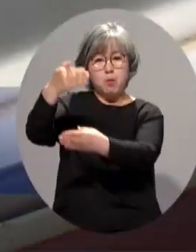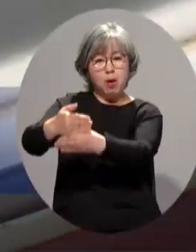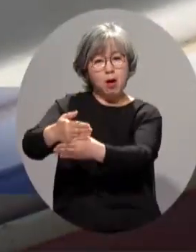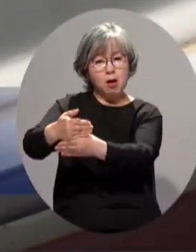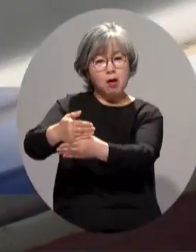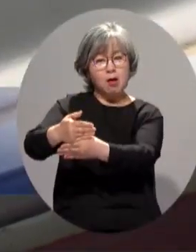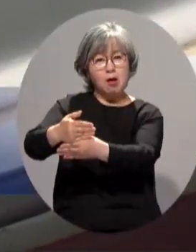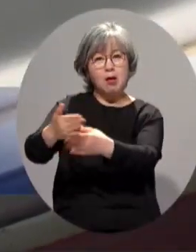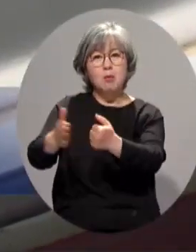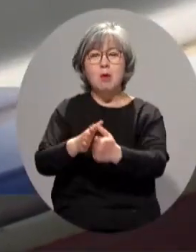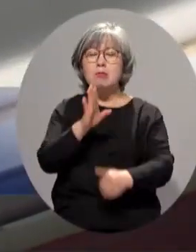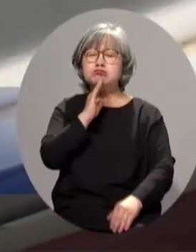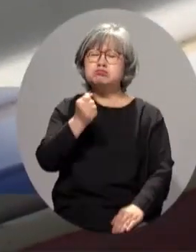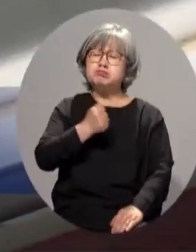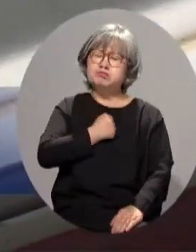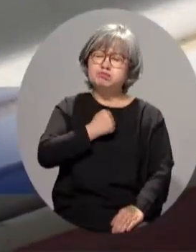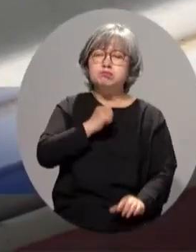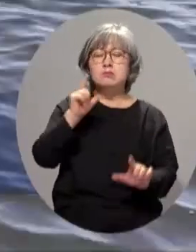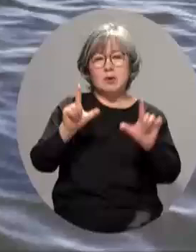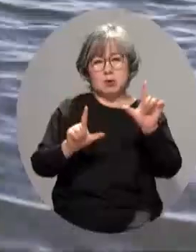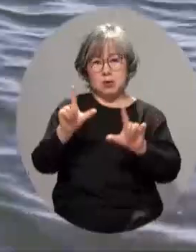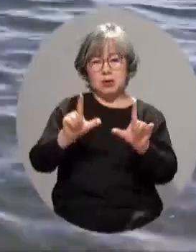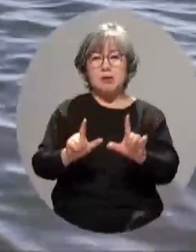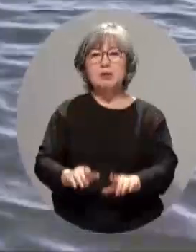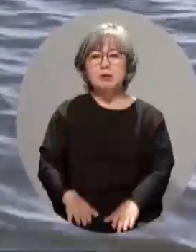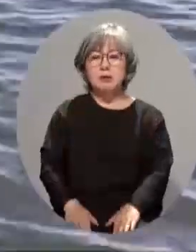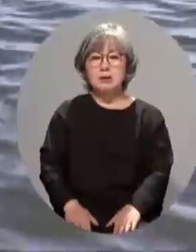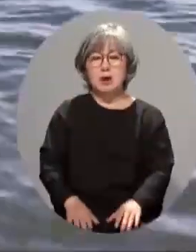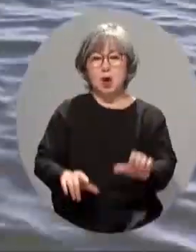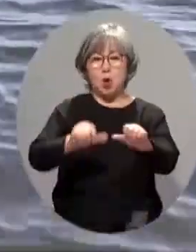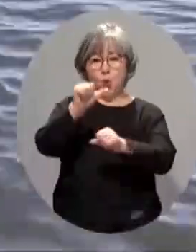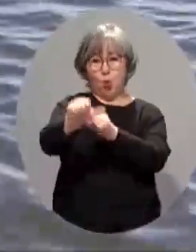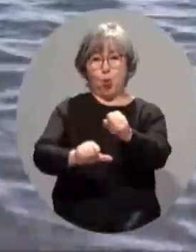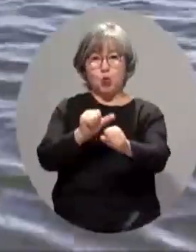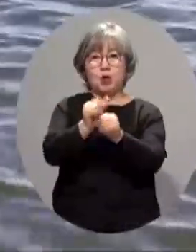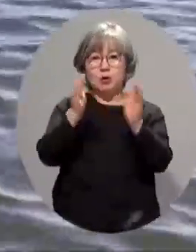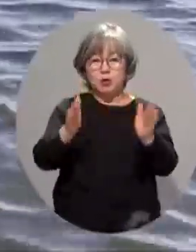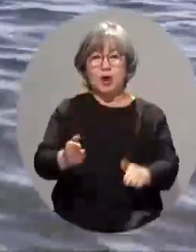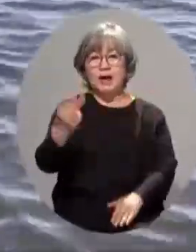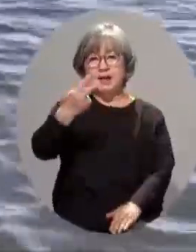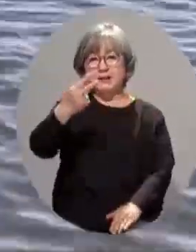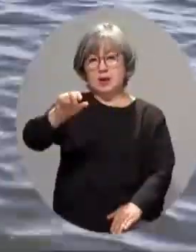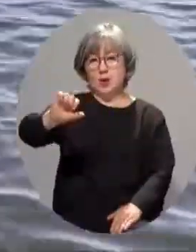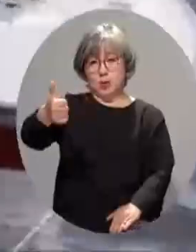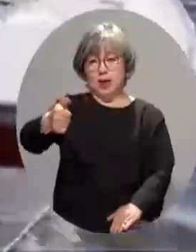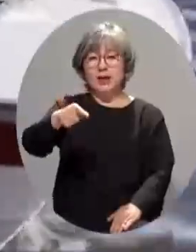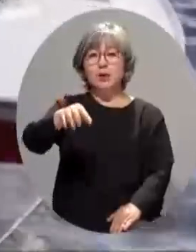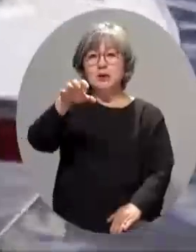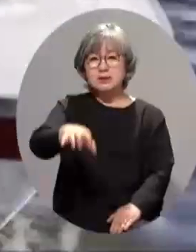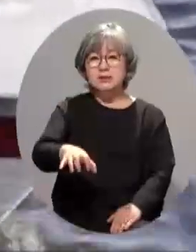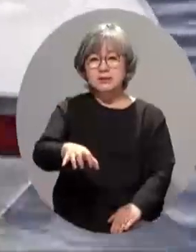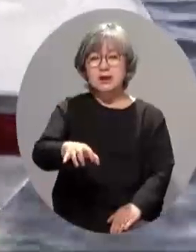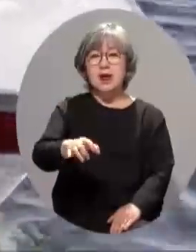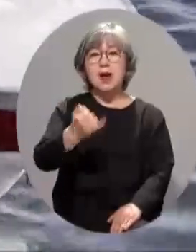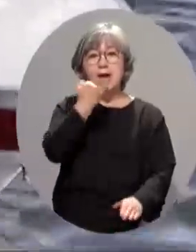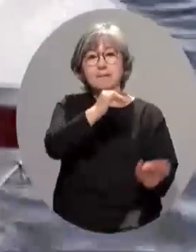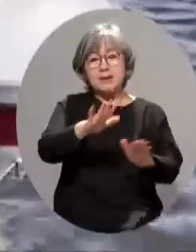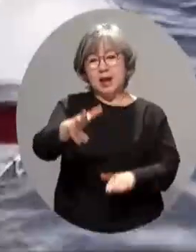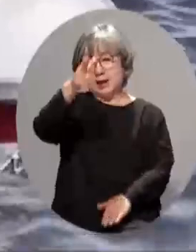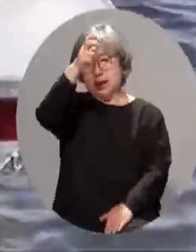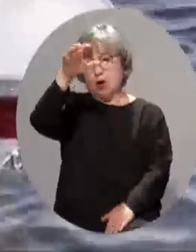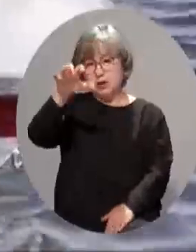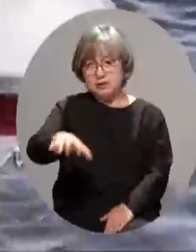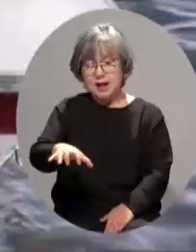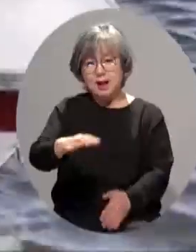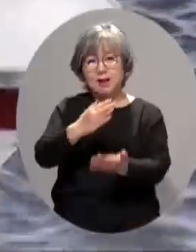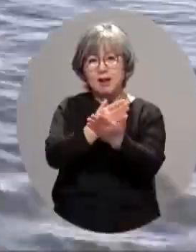하니까 답답한 심정입니다. 지난 5년간 2,500여 명이 이곳에서 해양경찰, 어선,